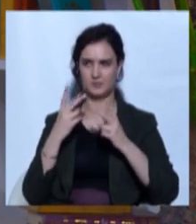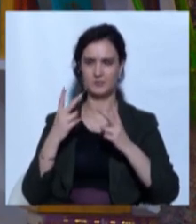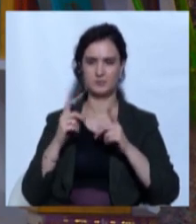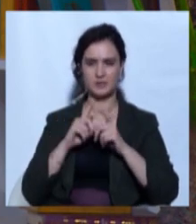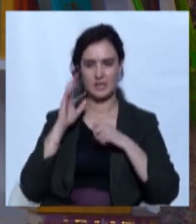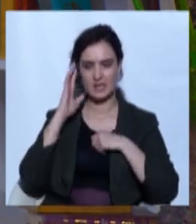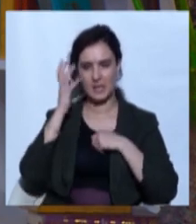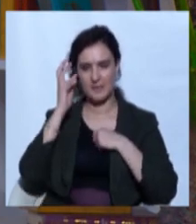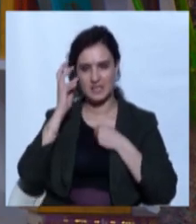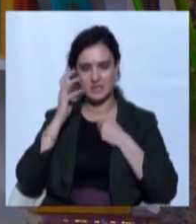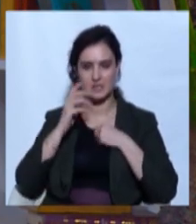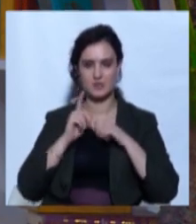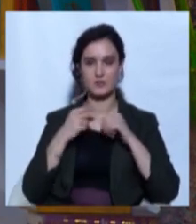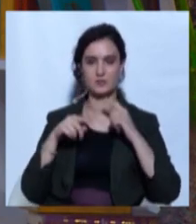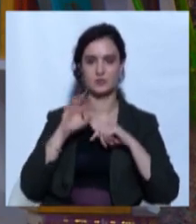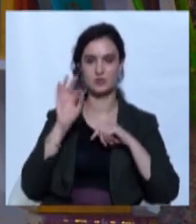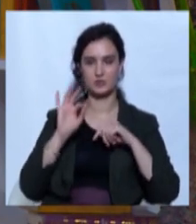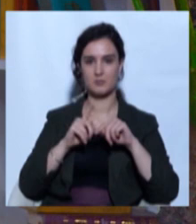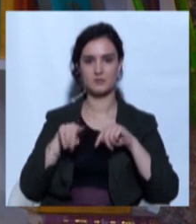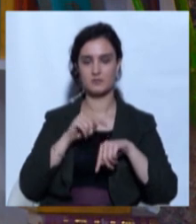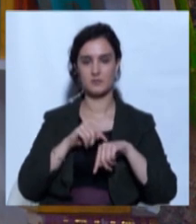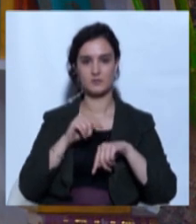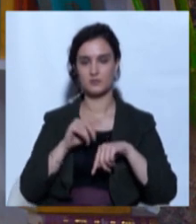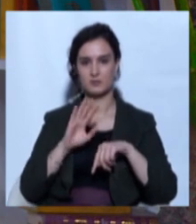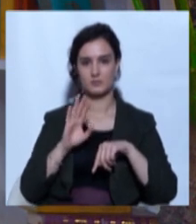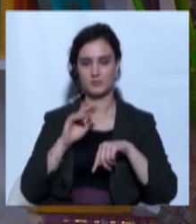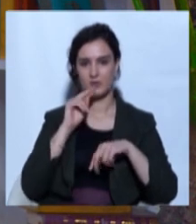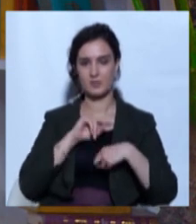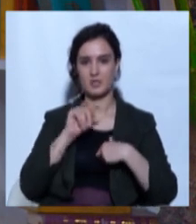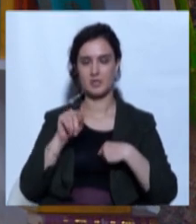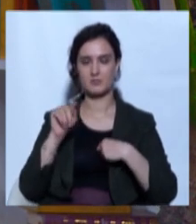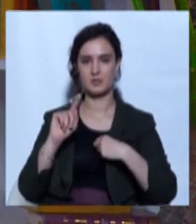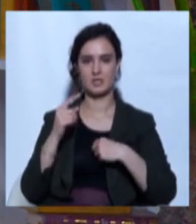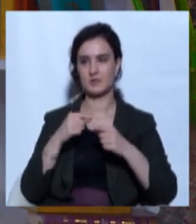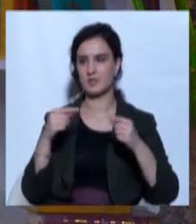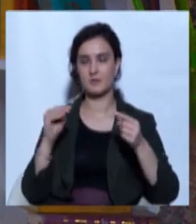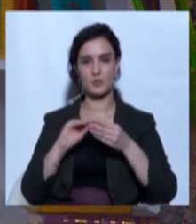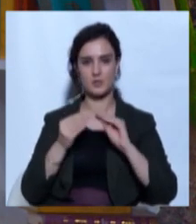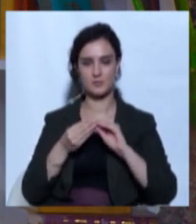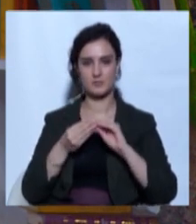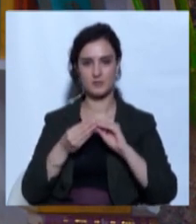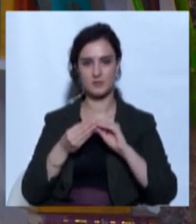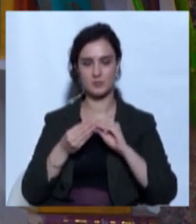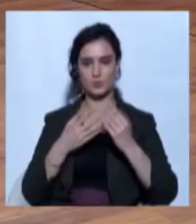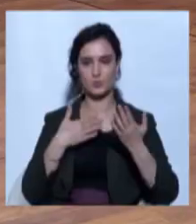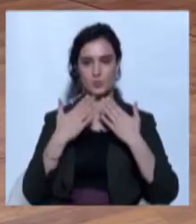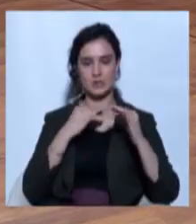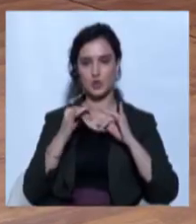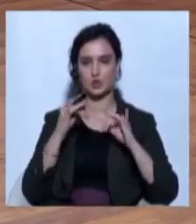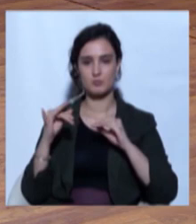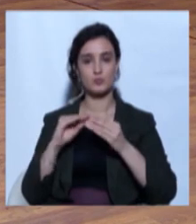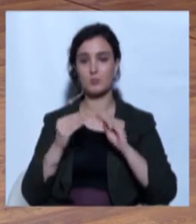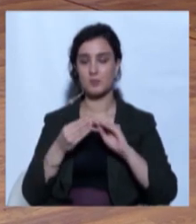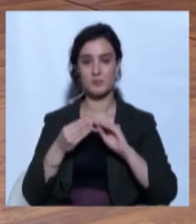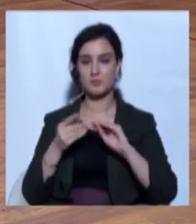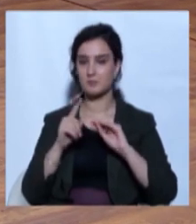იწვევს დეპრესიას. ჩვენ ძალიან ხშირად ამას ვერ ხვდებით და ვაბრალებთ რაღაც ყოფით პრობლემებს, ურთიერთობაში